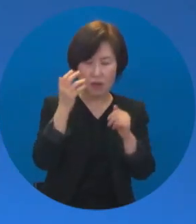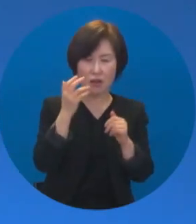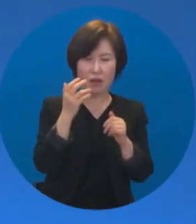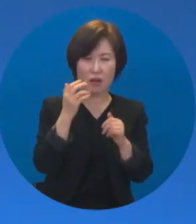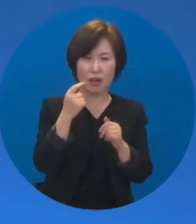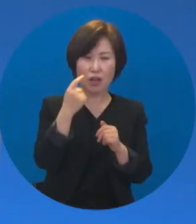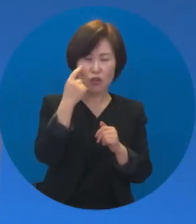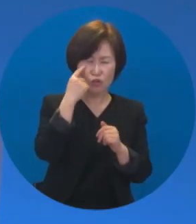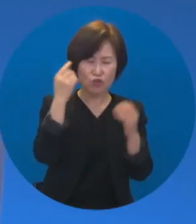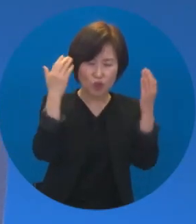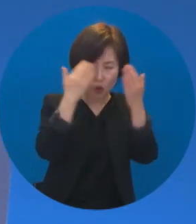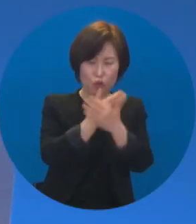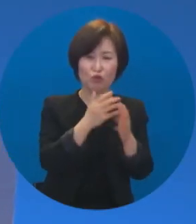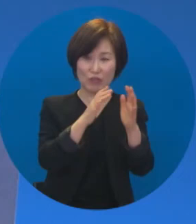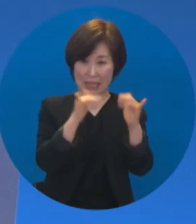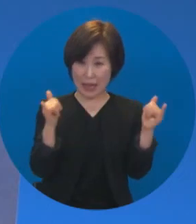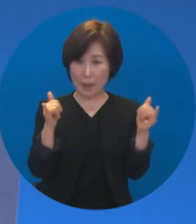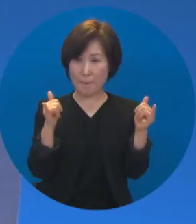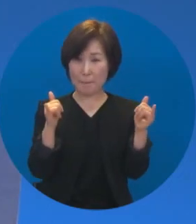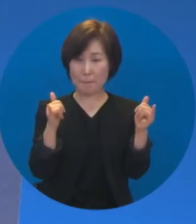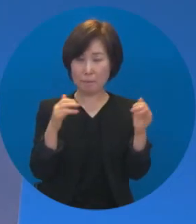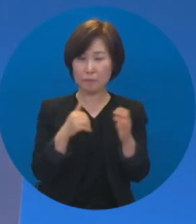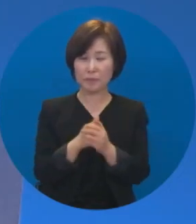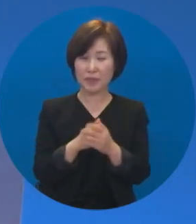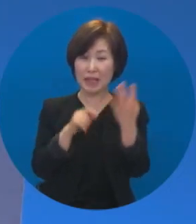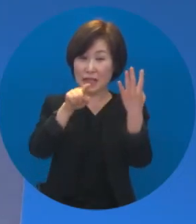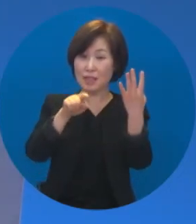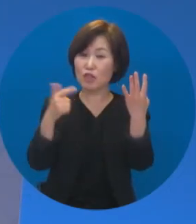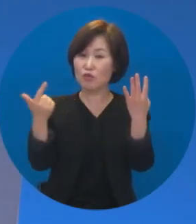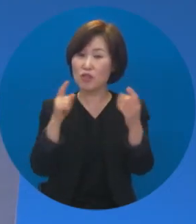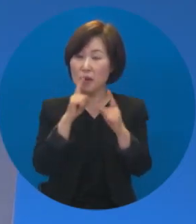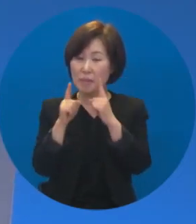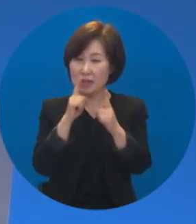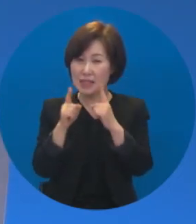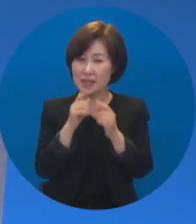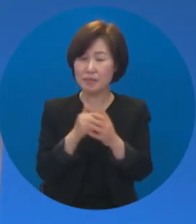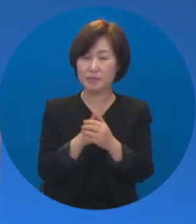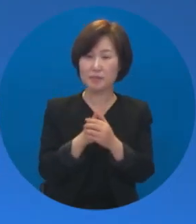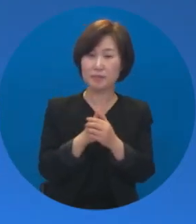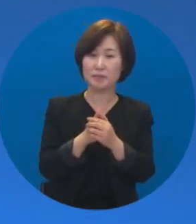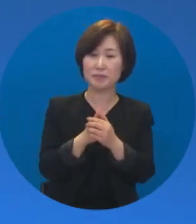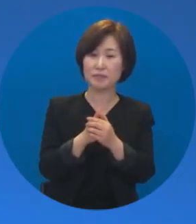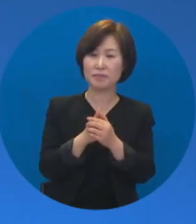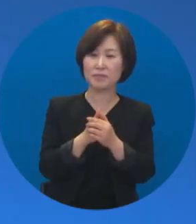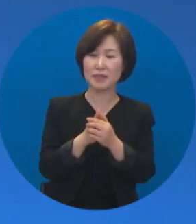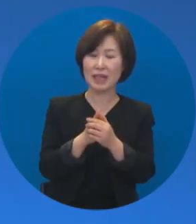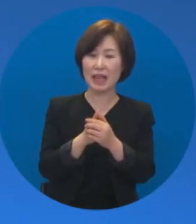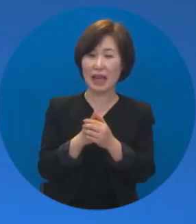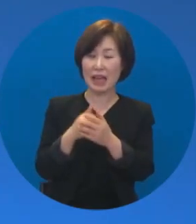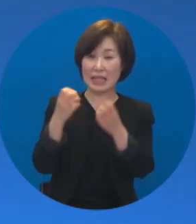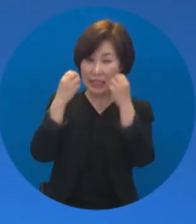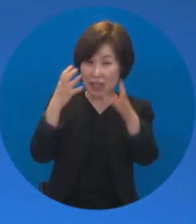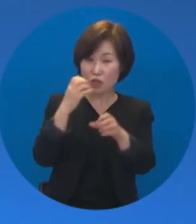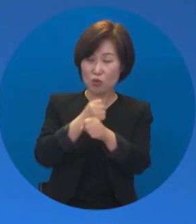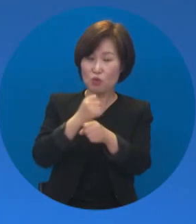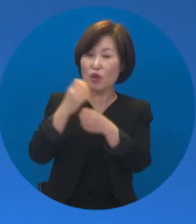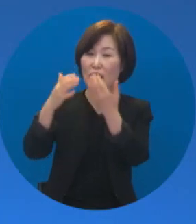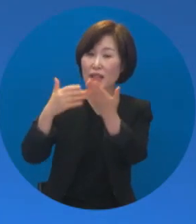사람은 못 보고 있다고 말해요. 그런데 4장 6절에서 뭐라고 말씀하시고 있냐면, 창조주 하나님께서